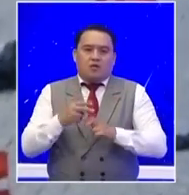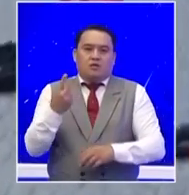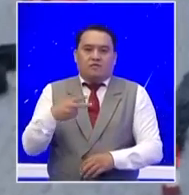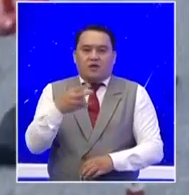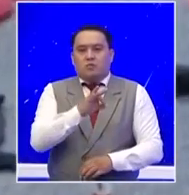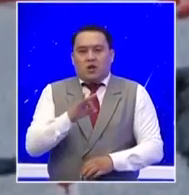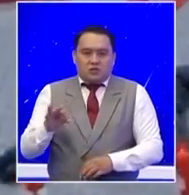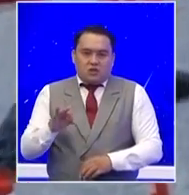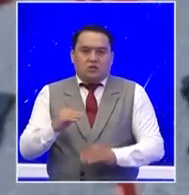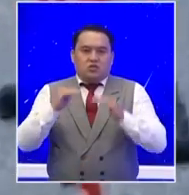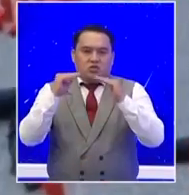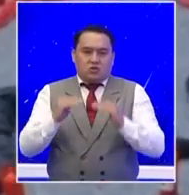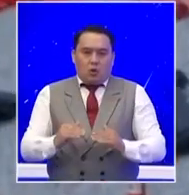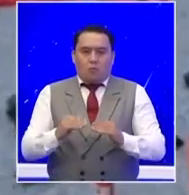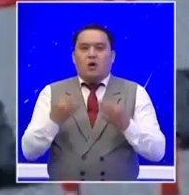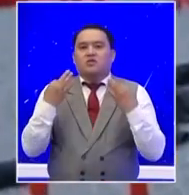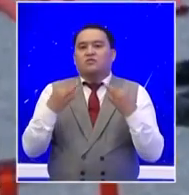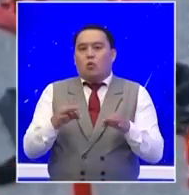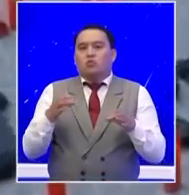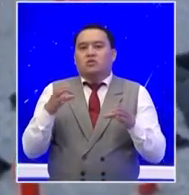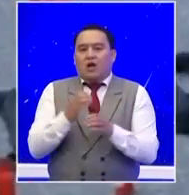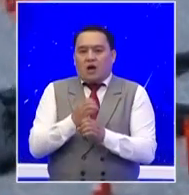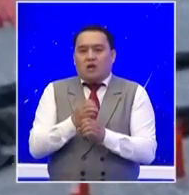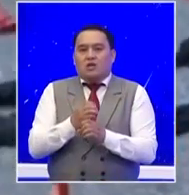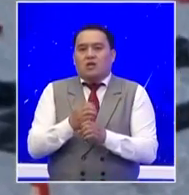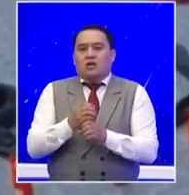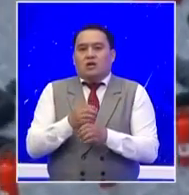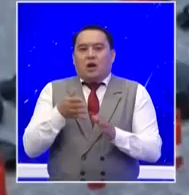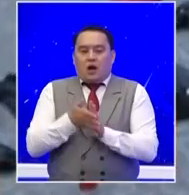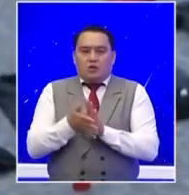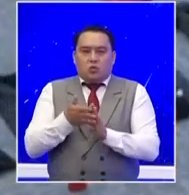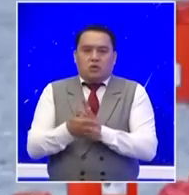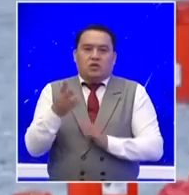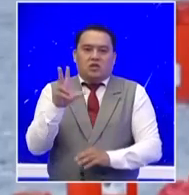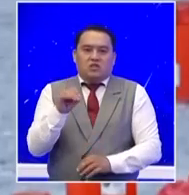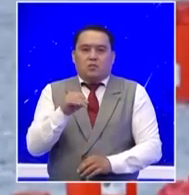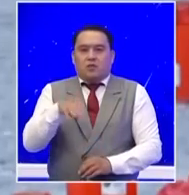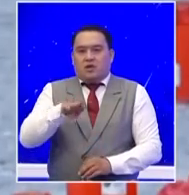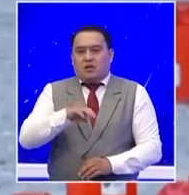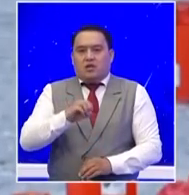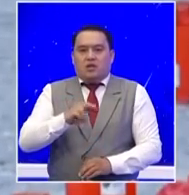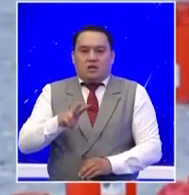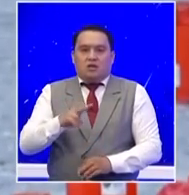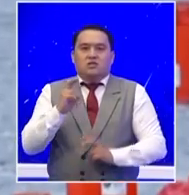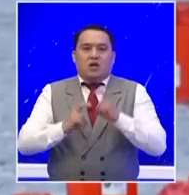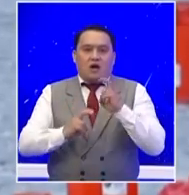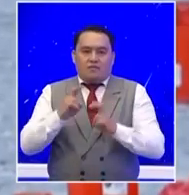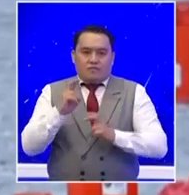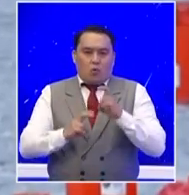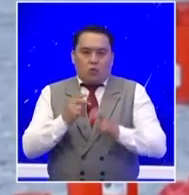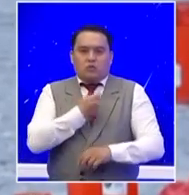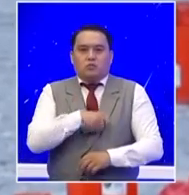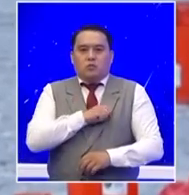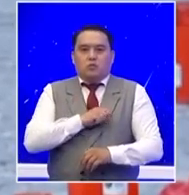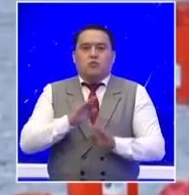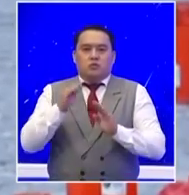на 20%, что, как ожидается, позволит сократить постоянные расходы на 300 миллиардов йен. Завод Nissan в Барселоне